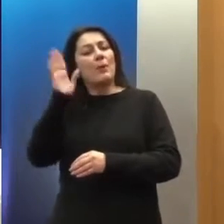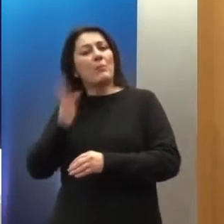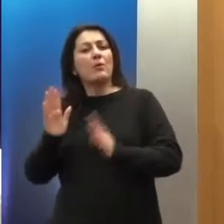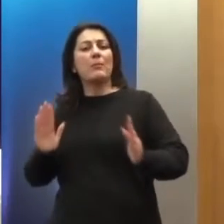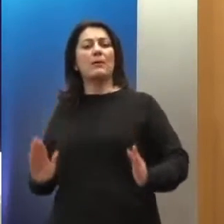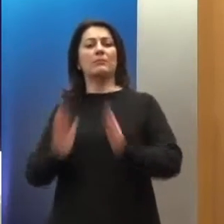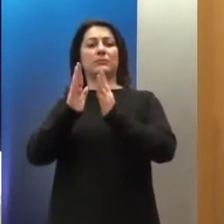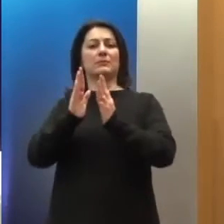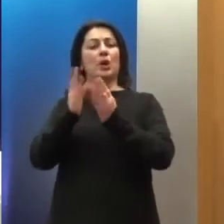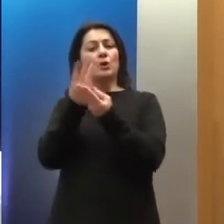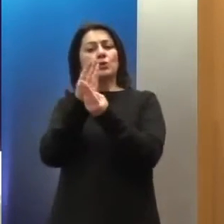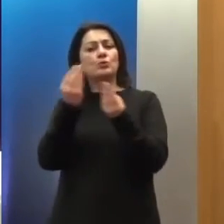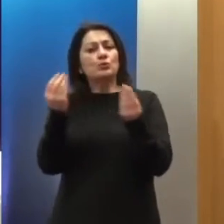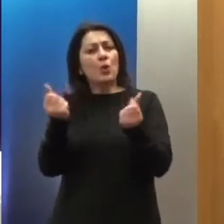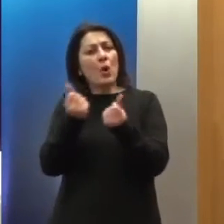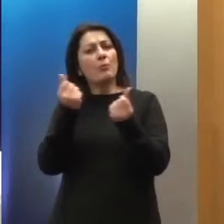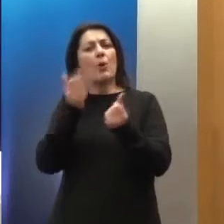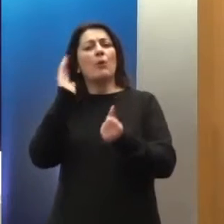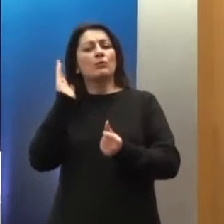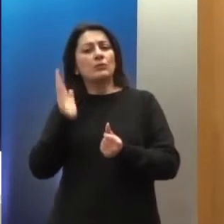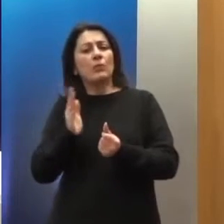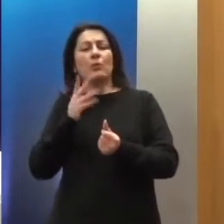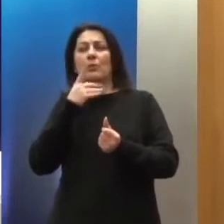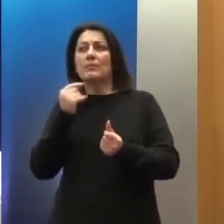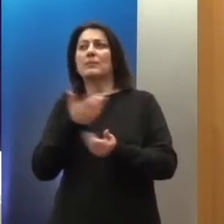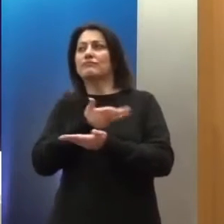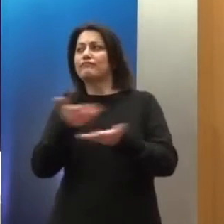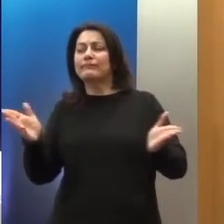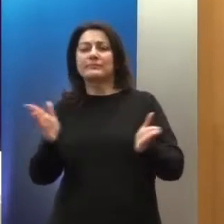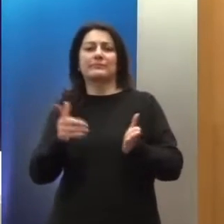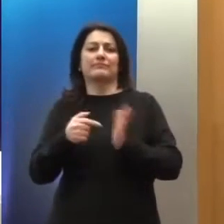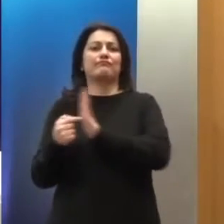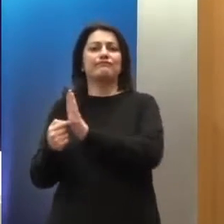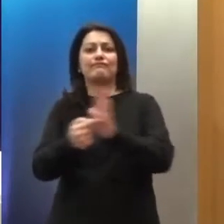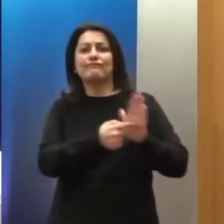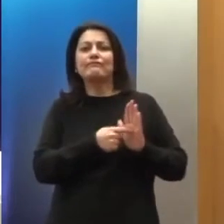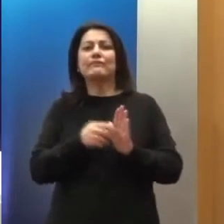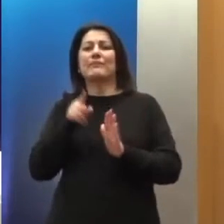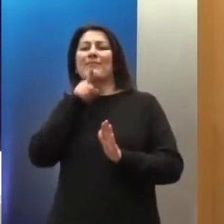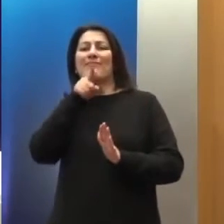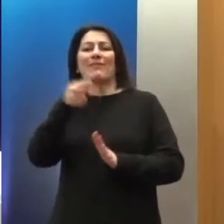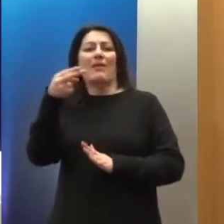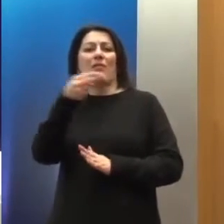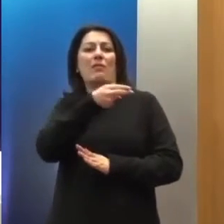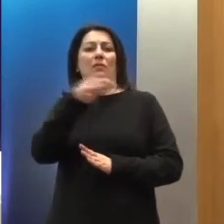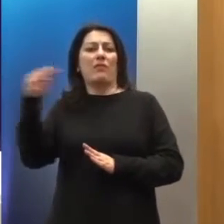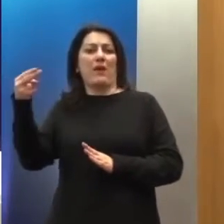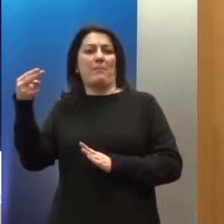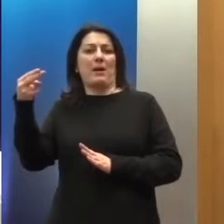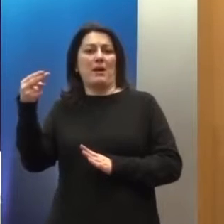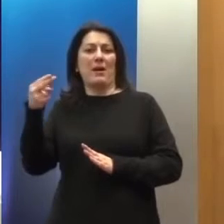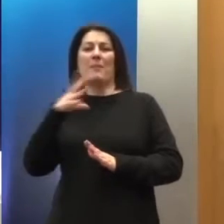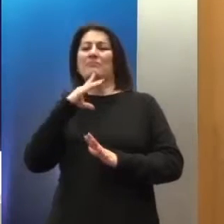και μάλιστα με έναν τρόπο όσο γίνεται πιο ανοιχτό όλη αυτή η